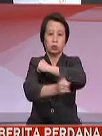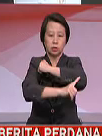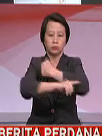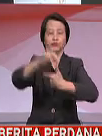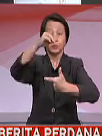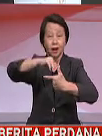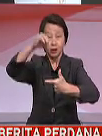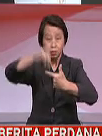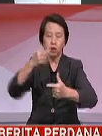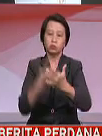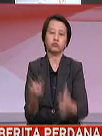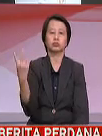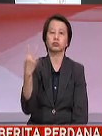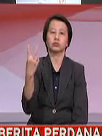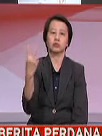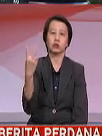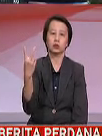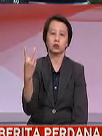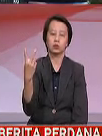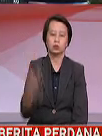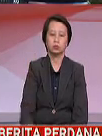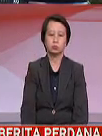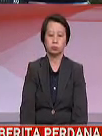atau kedua-duanya sekali.